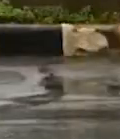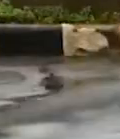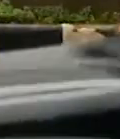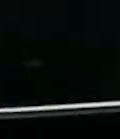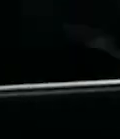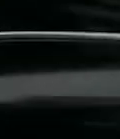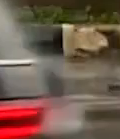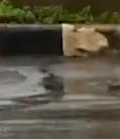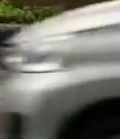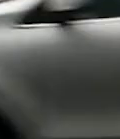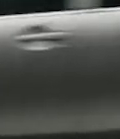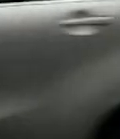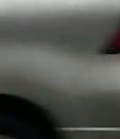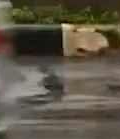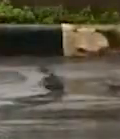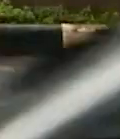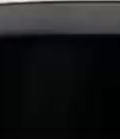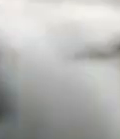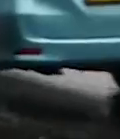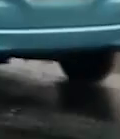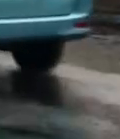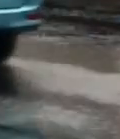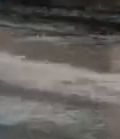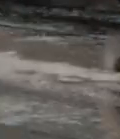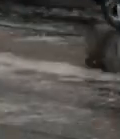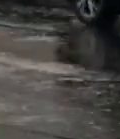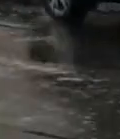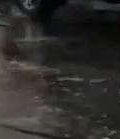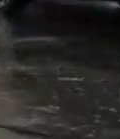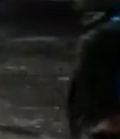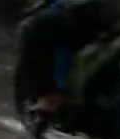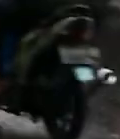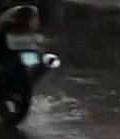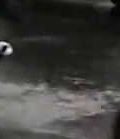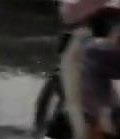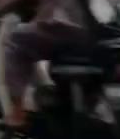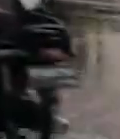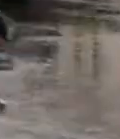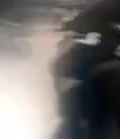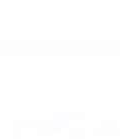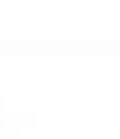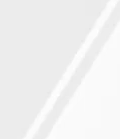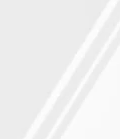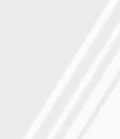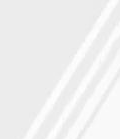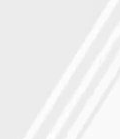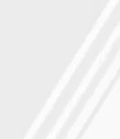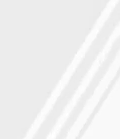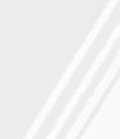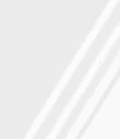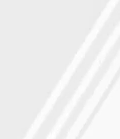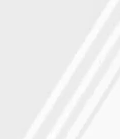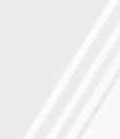Wilayah Jabodetabek berpotensi diguyur hujan lebat, sangat lebat bahkan ekstrim pada hari ini hingga esok. Hujan